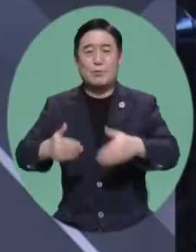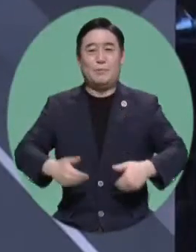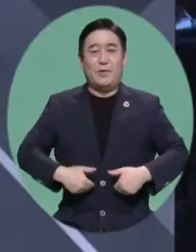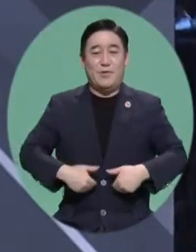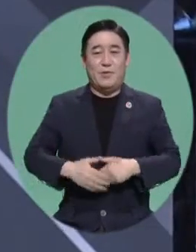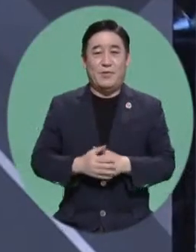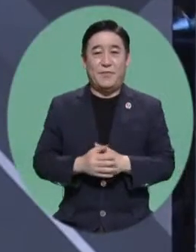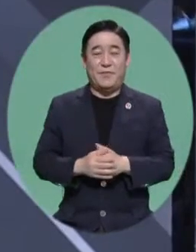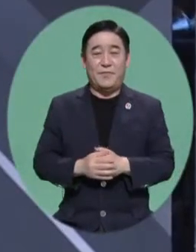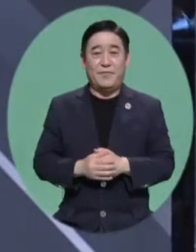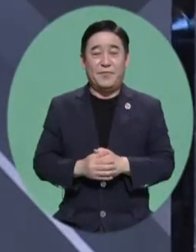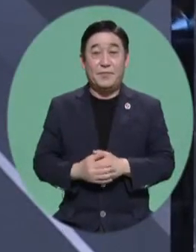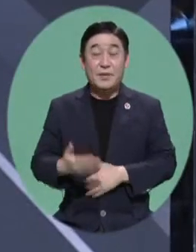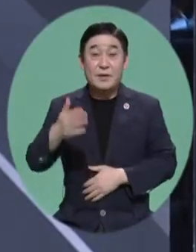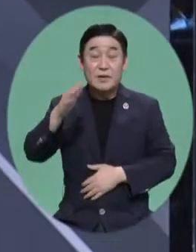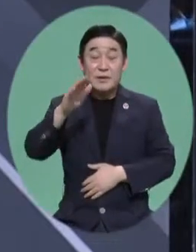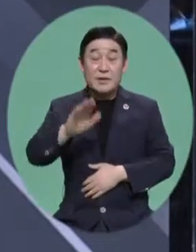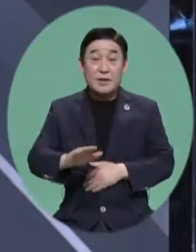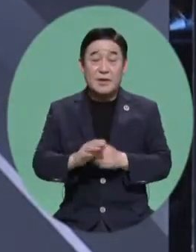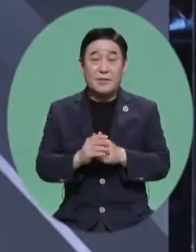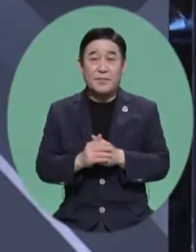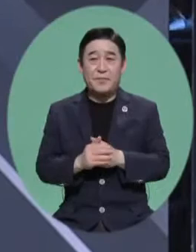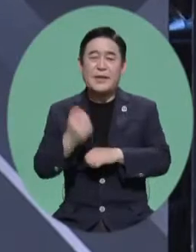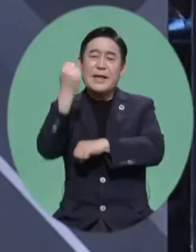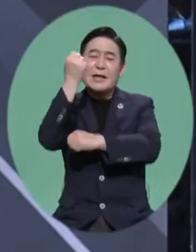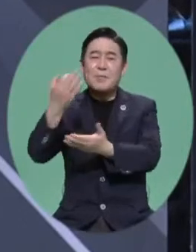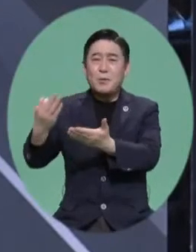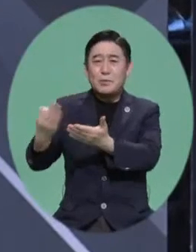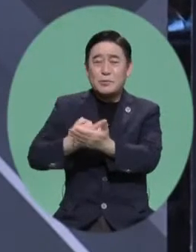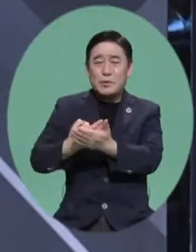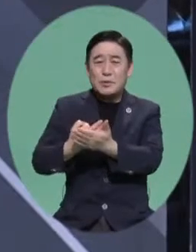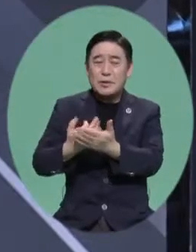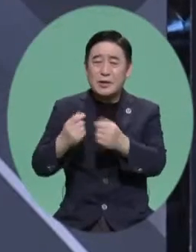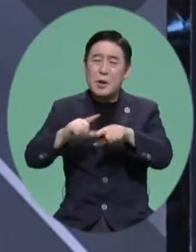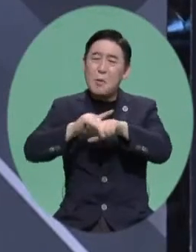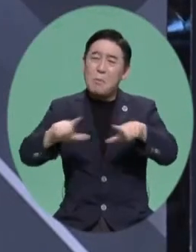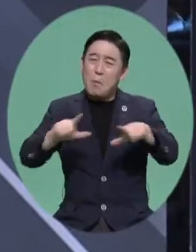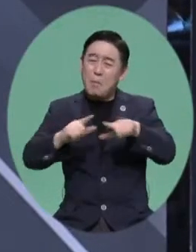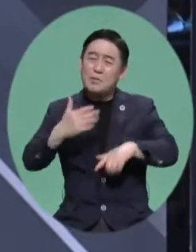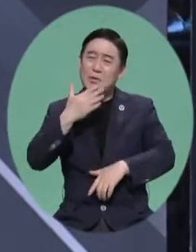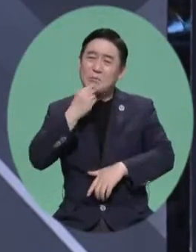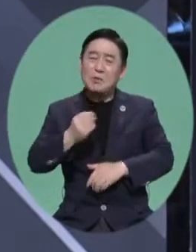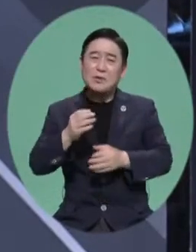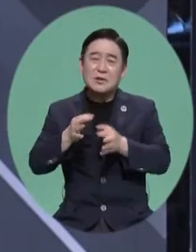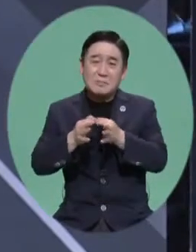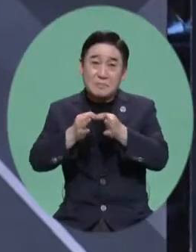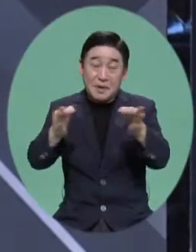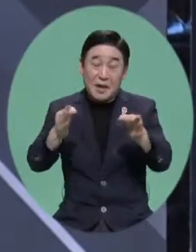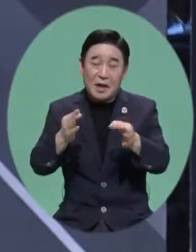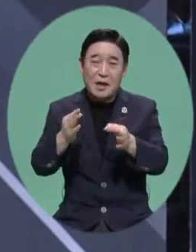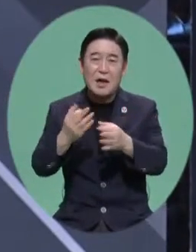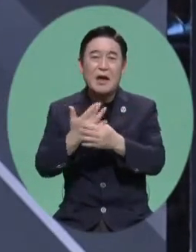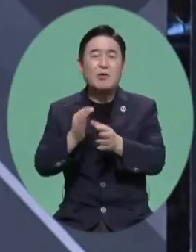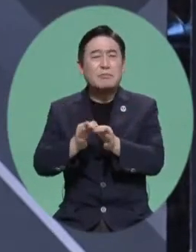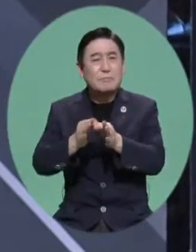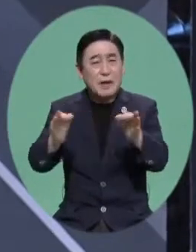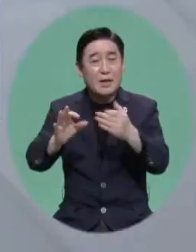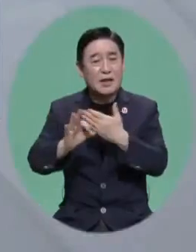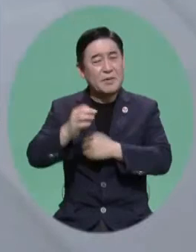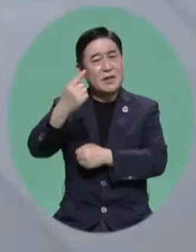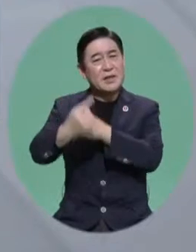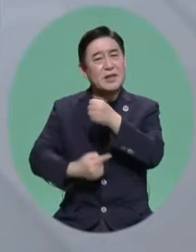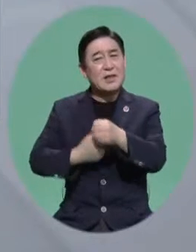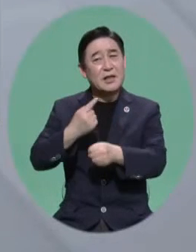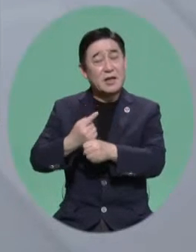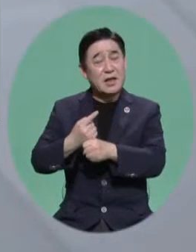됩니다 그런데 이제 이 기본소득 같은 이런 보편 복지를 현금으로 하게 되면 뭐 일 년에 우리의